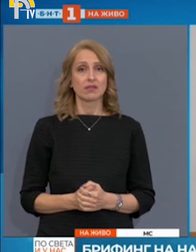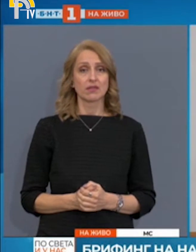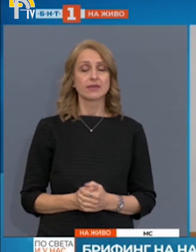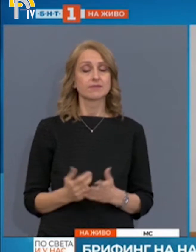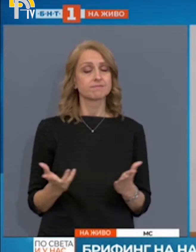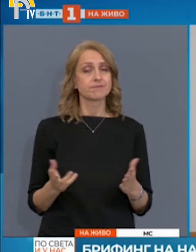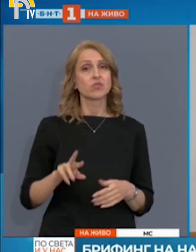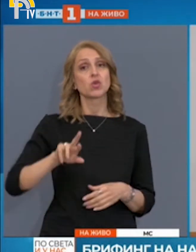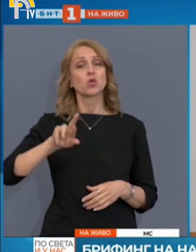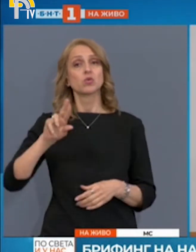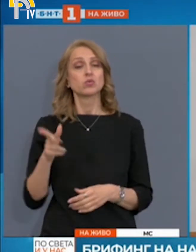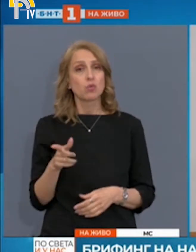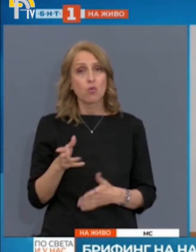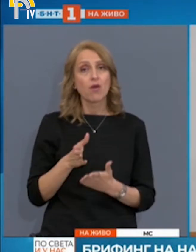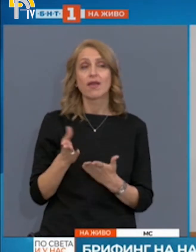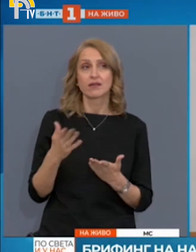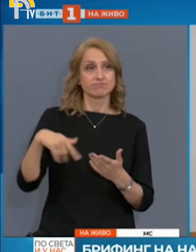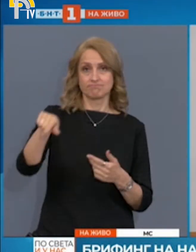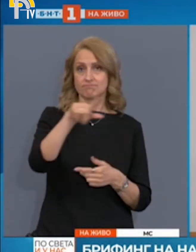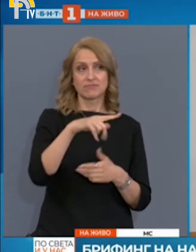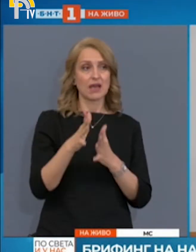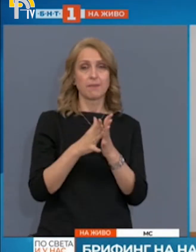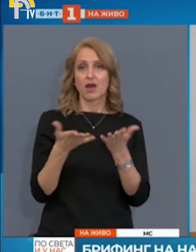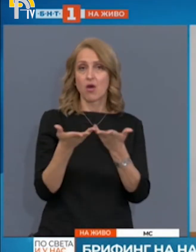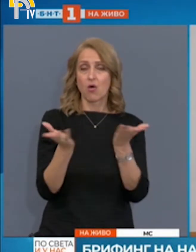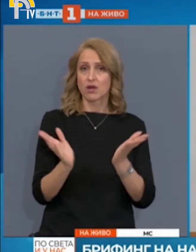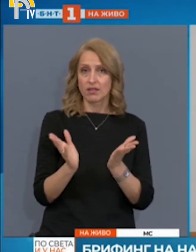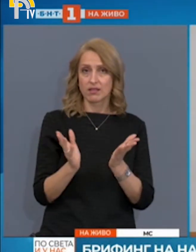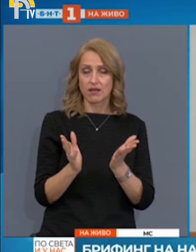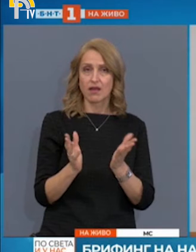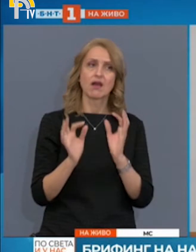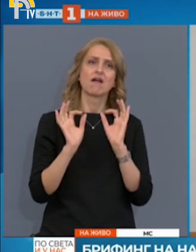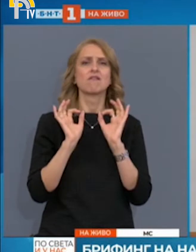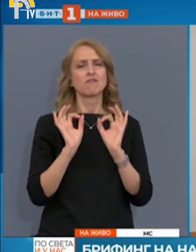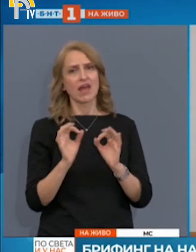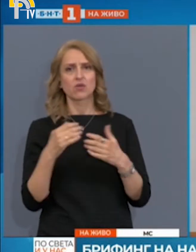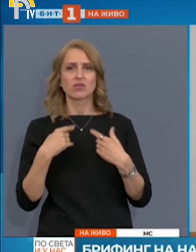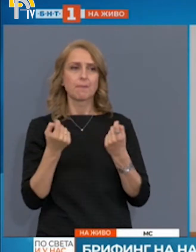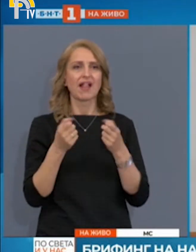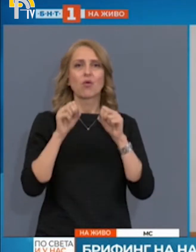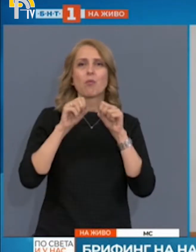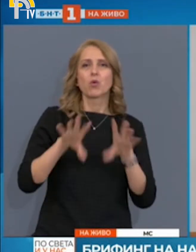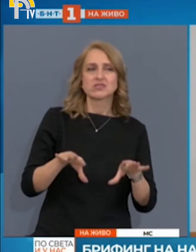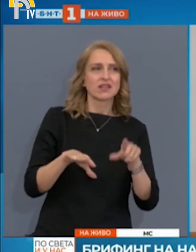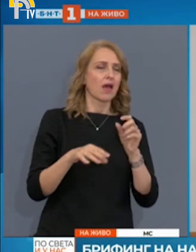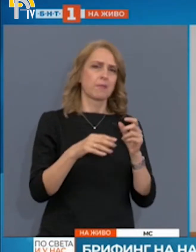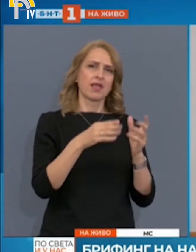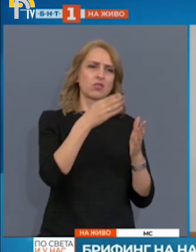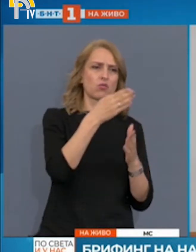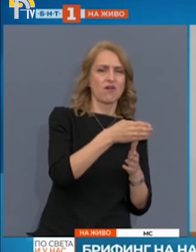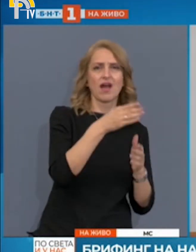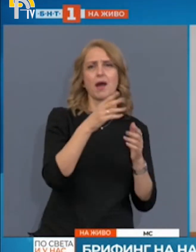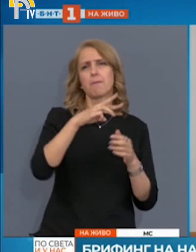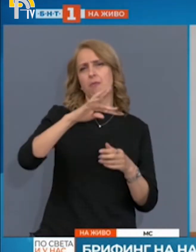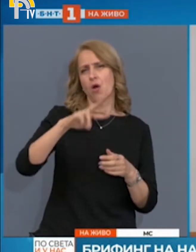Другия апел е към гражданите. Това, че са разрешени различни неща, не значи, че са безопасни.